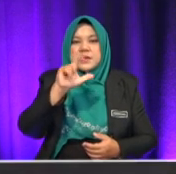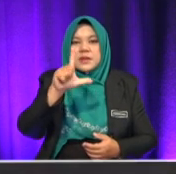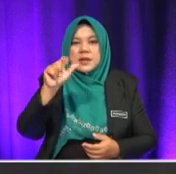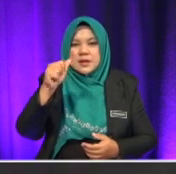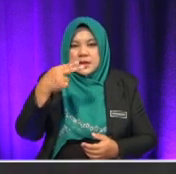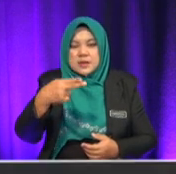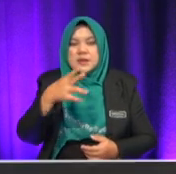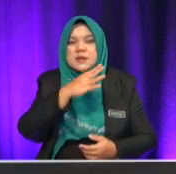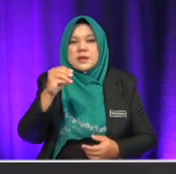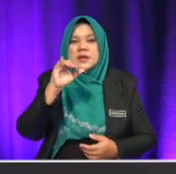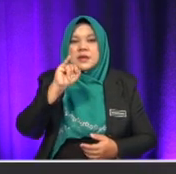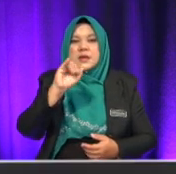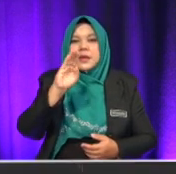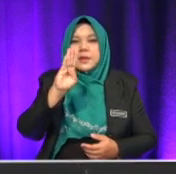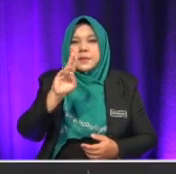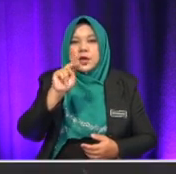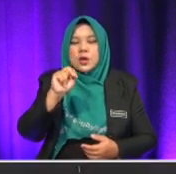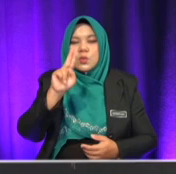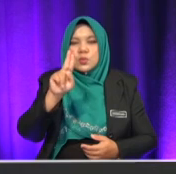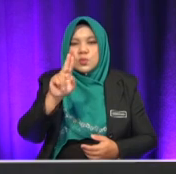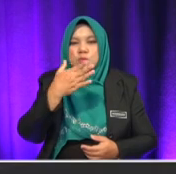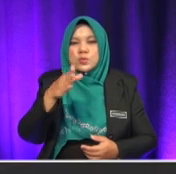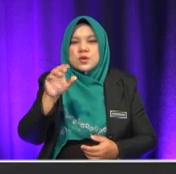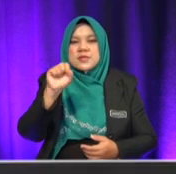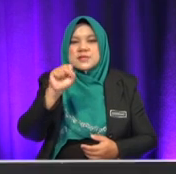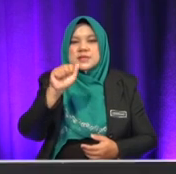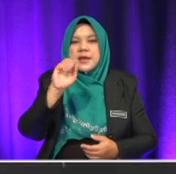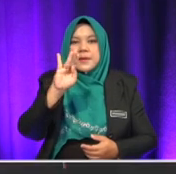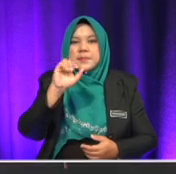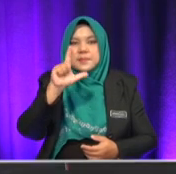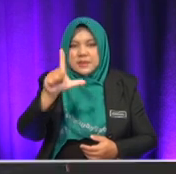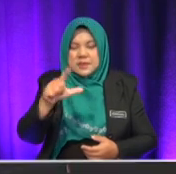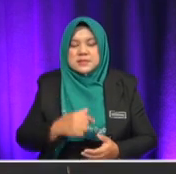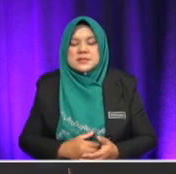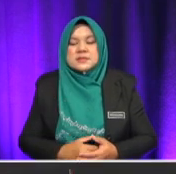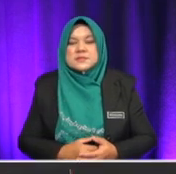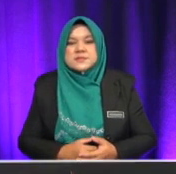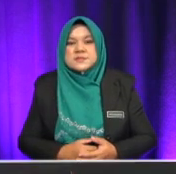dan Ibnu Sabil dan yang terakhir Fatin 2 lagi terakhir